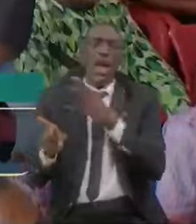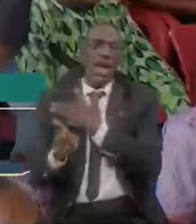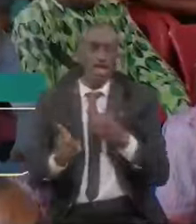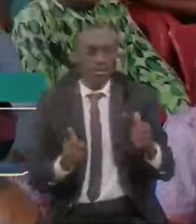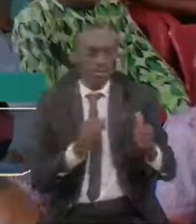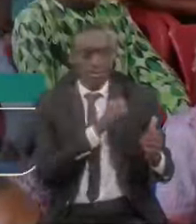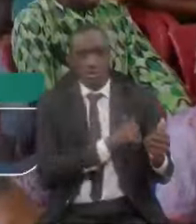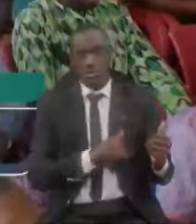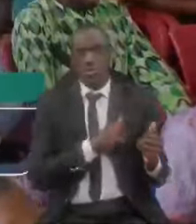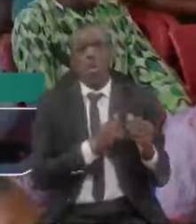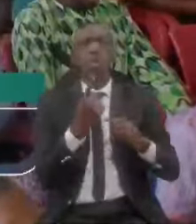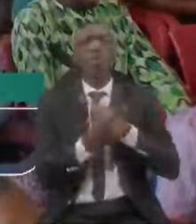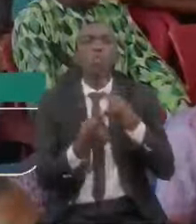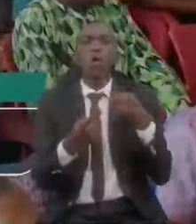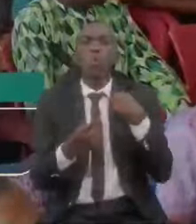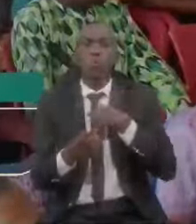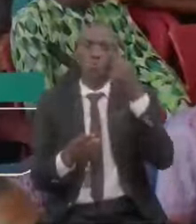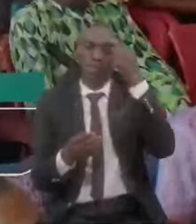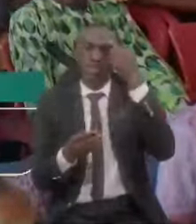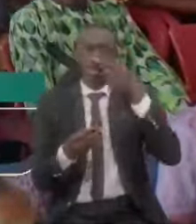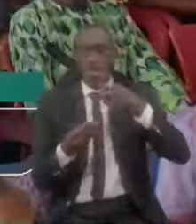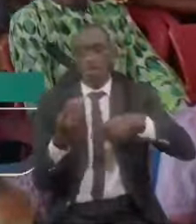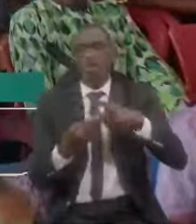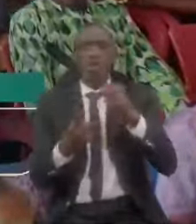mots, commençant avec A,